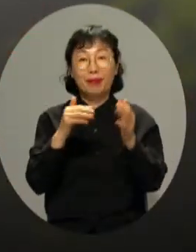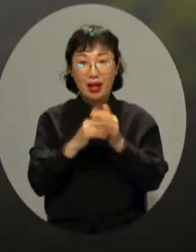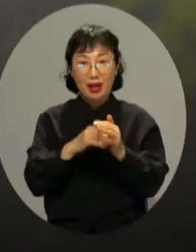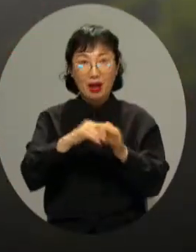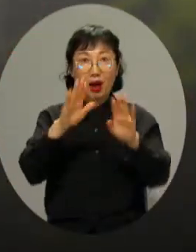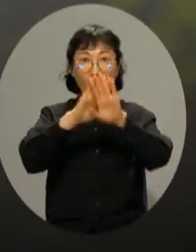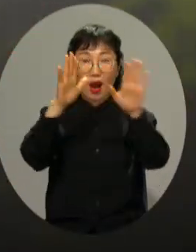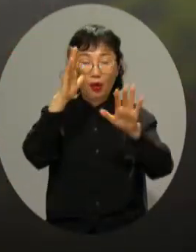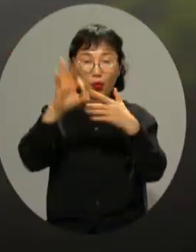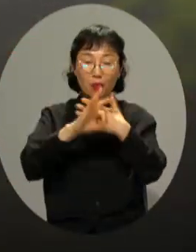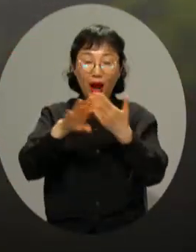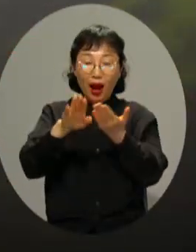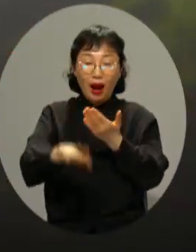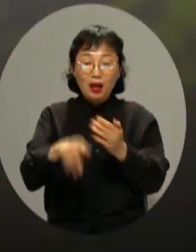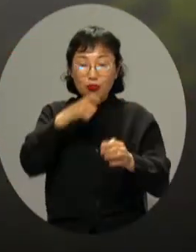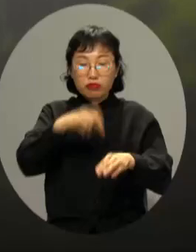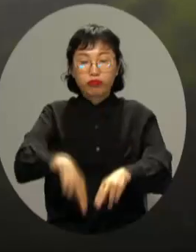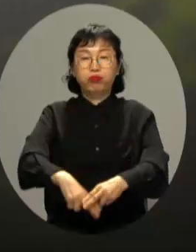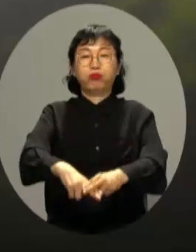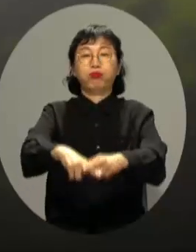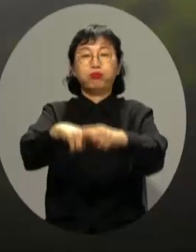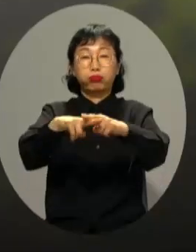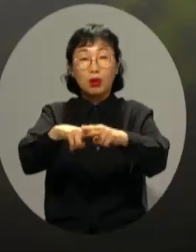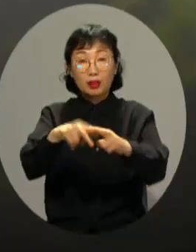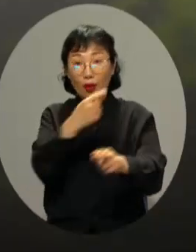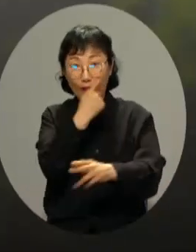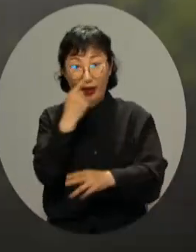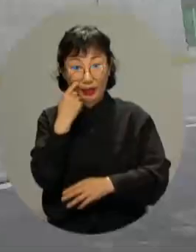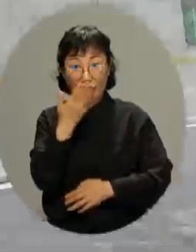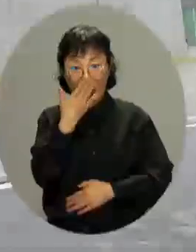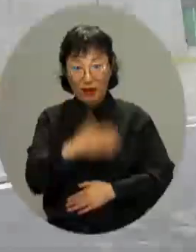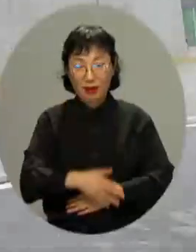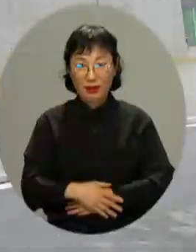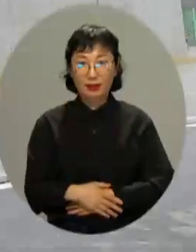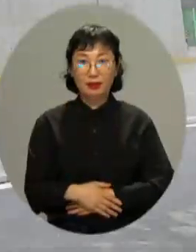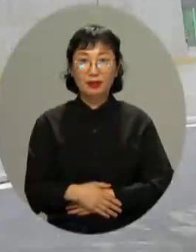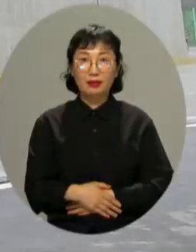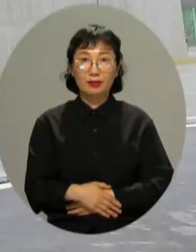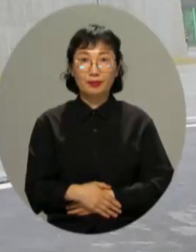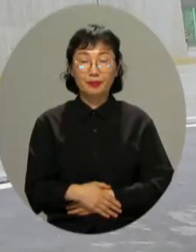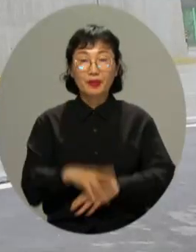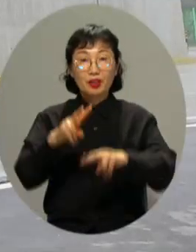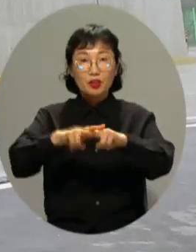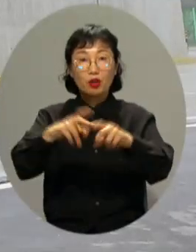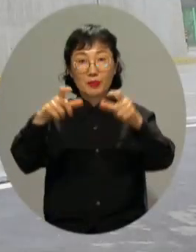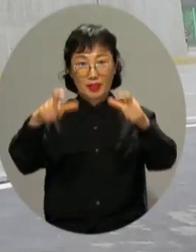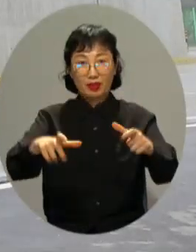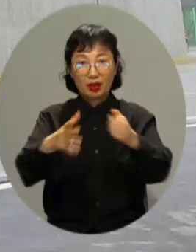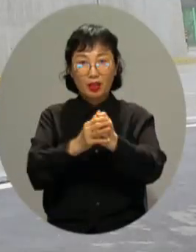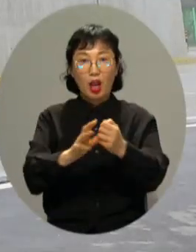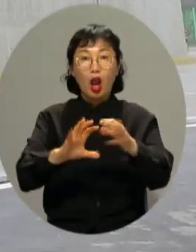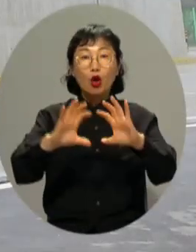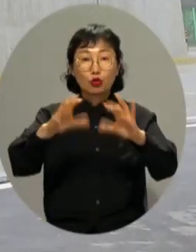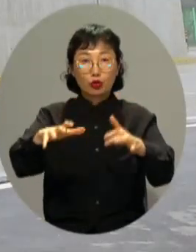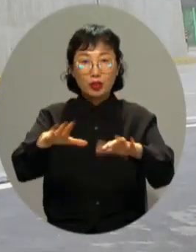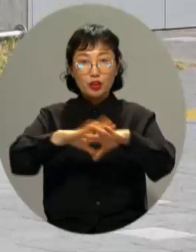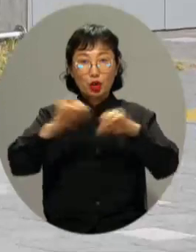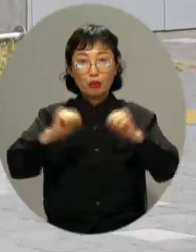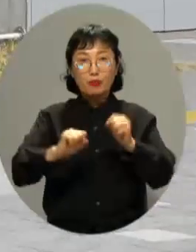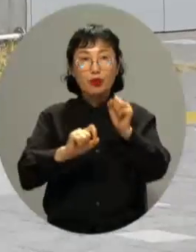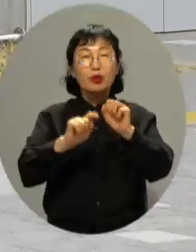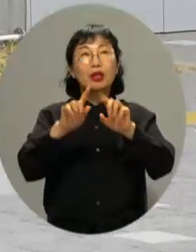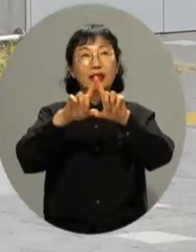화면을 보면은 아래쪽에 물이 가득 쌓여 있는 것까지 확인하실 수 있어요. 정읍에 위치한